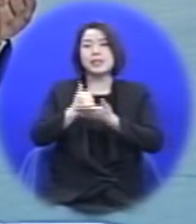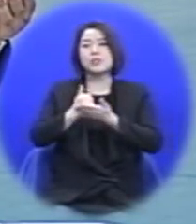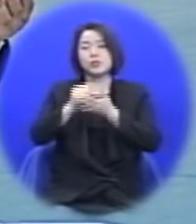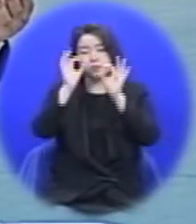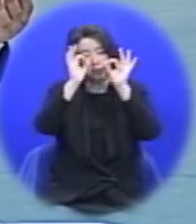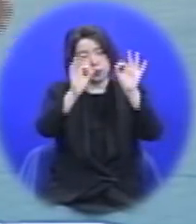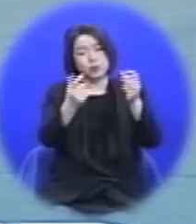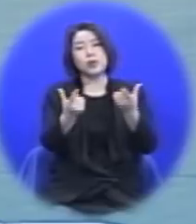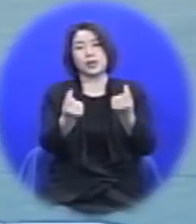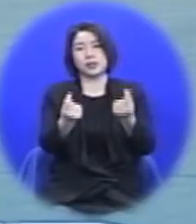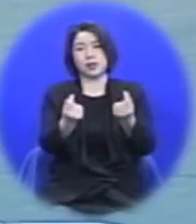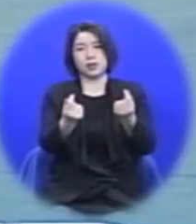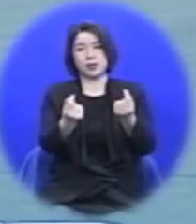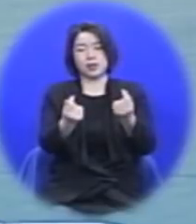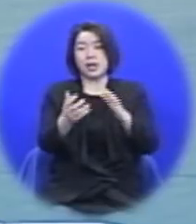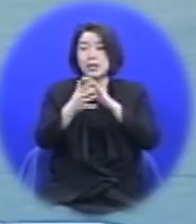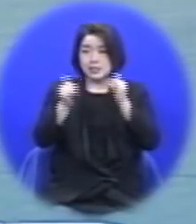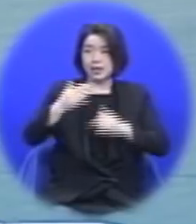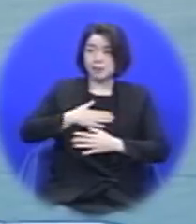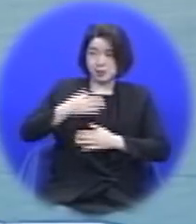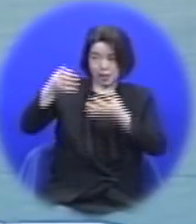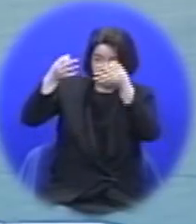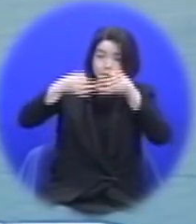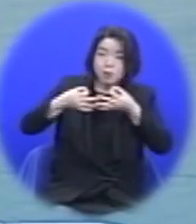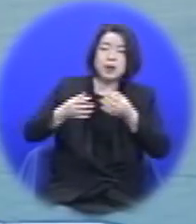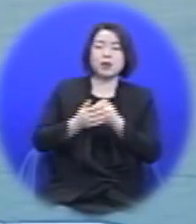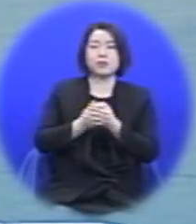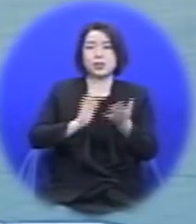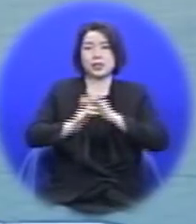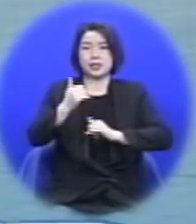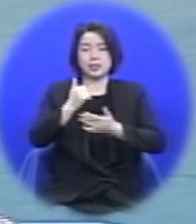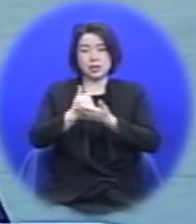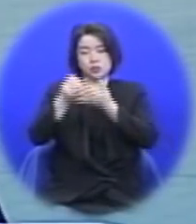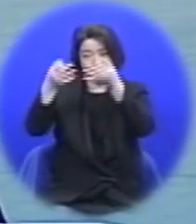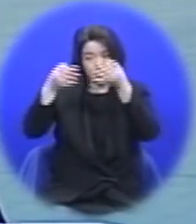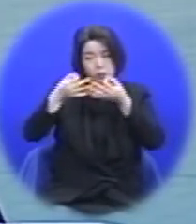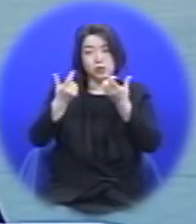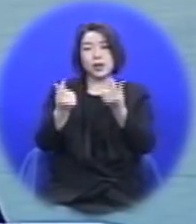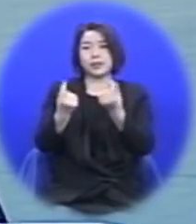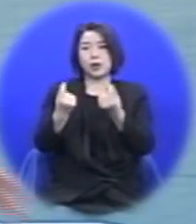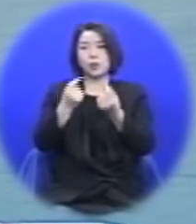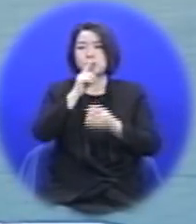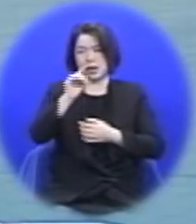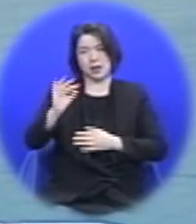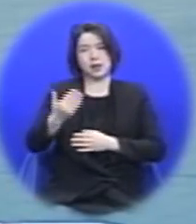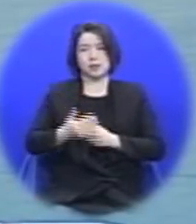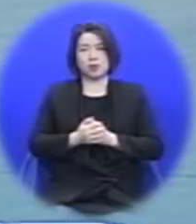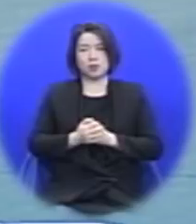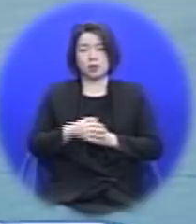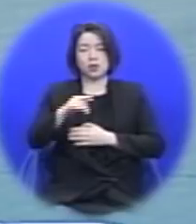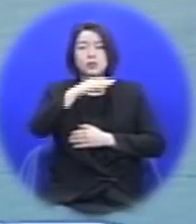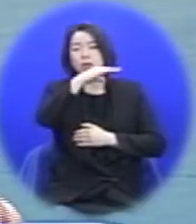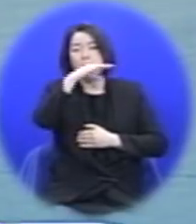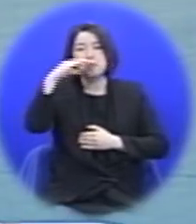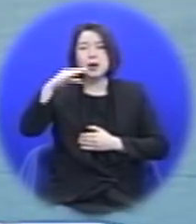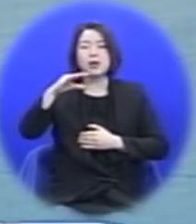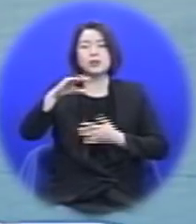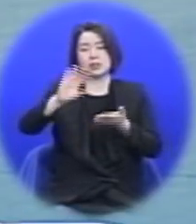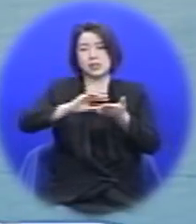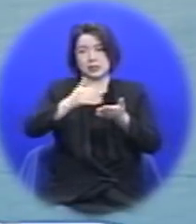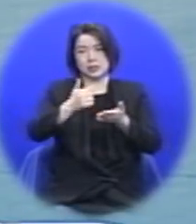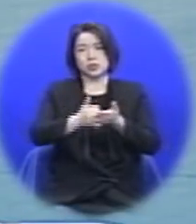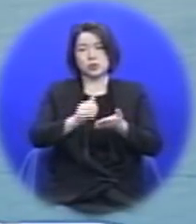같다는 거예요. 사람들이 우리를 보면 예수님을 보는 것 같다는 거예요. 그래야 정상적인 그리스도인이라는